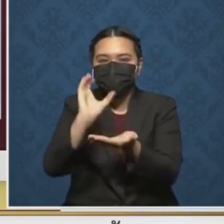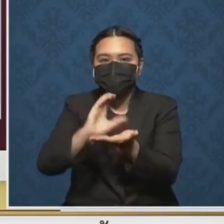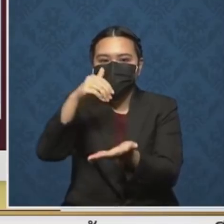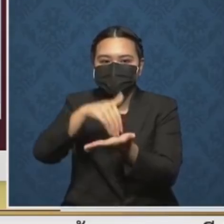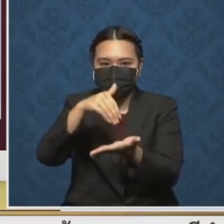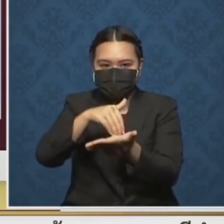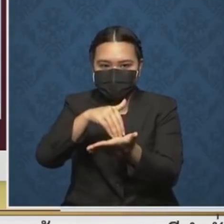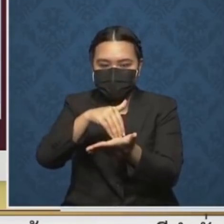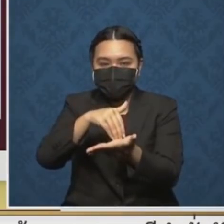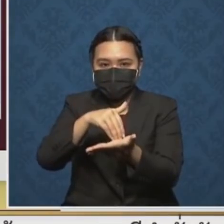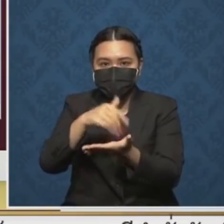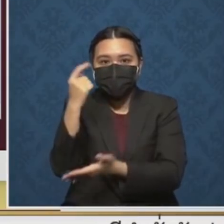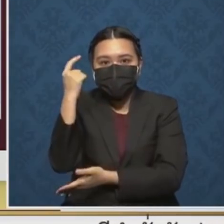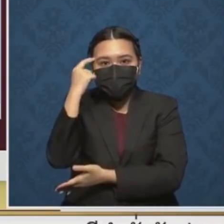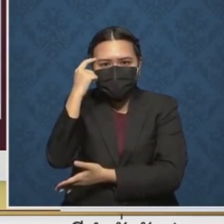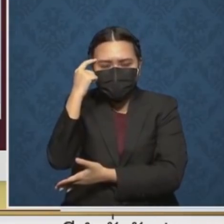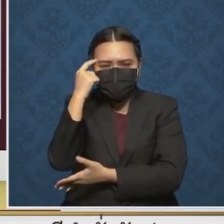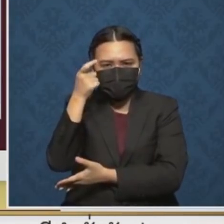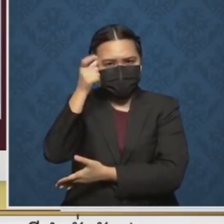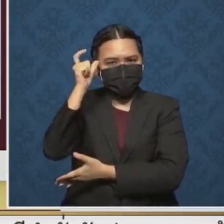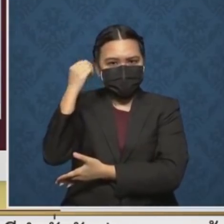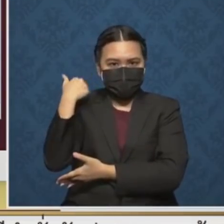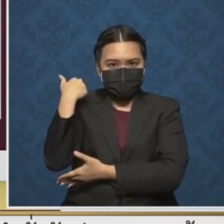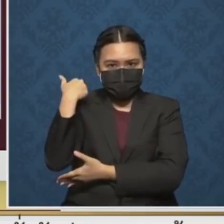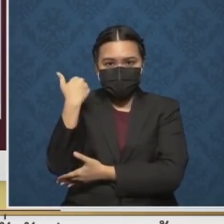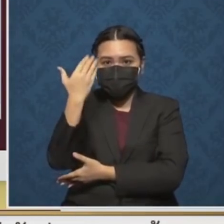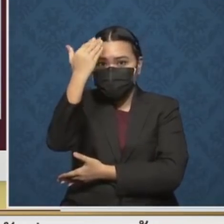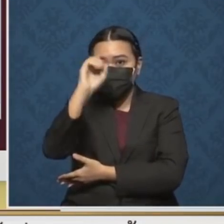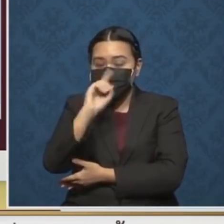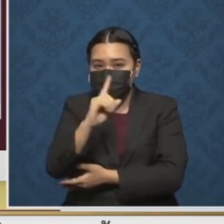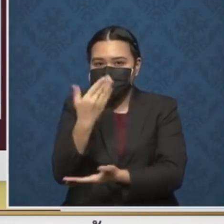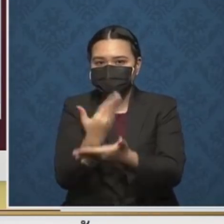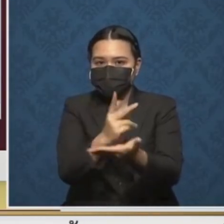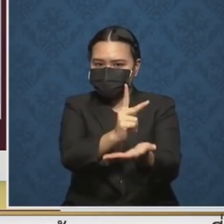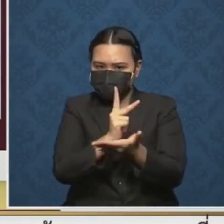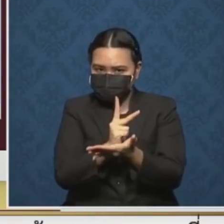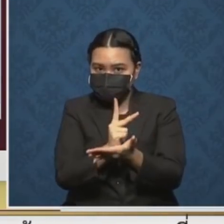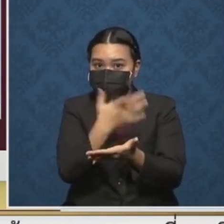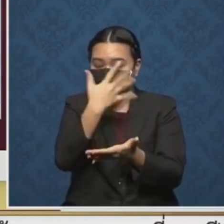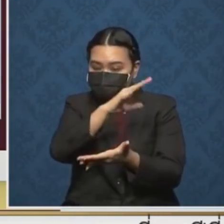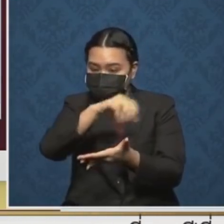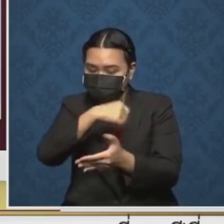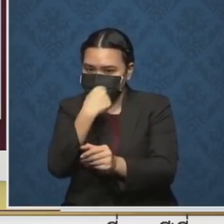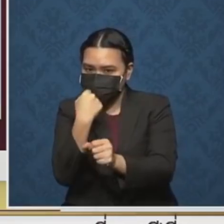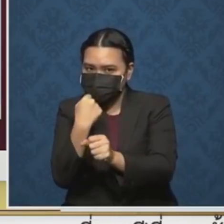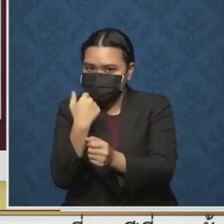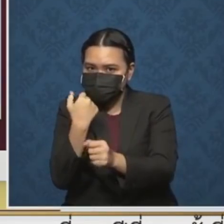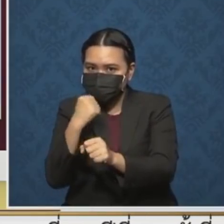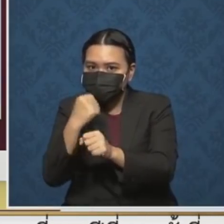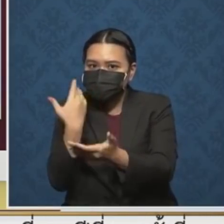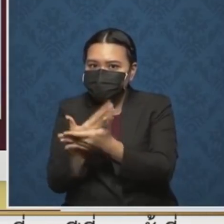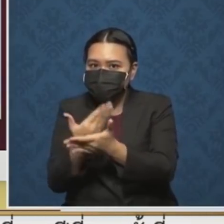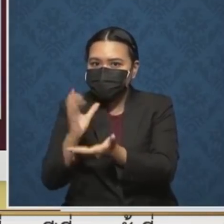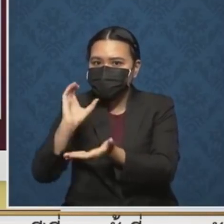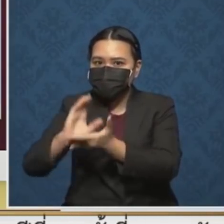ได้แบบนี้มันจะยิ่งไม่สับสนเหรอคะไหนบอกว่าเงินกู้จะใช้โดยที่ไม่ซ้ำซ้อนกับเงินที่เป็นงบประมาณแผ่นดินไม่ใช่เห